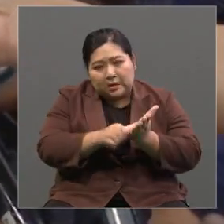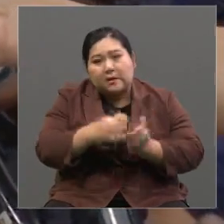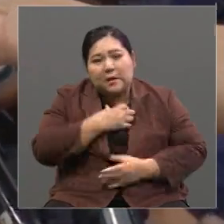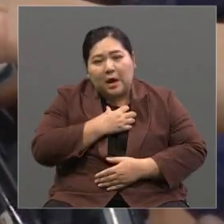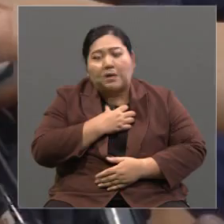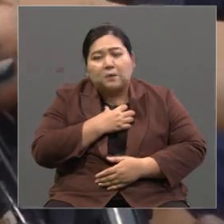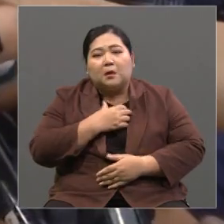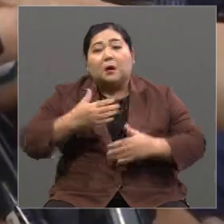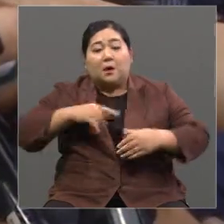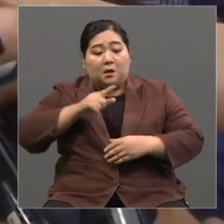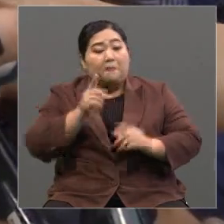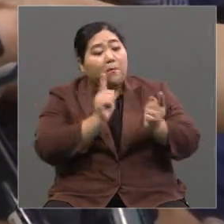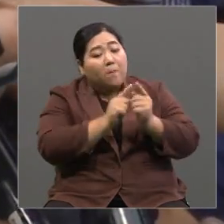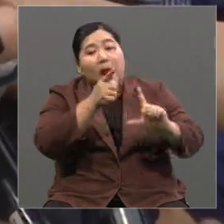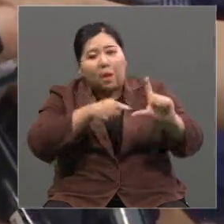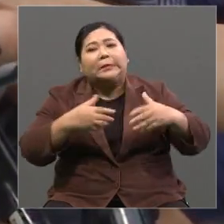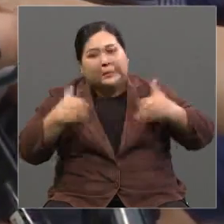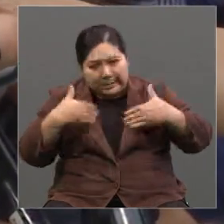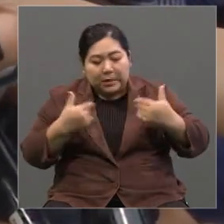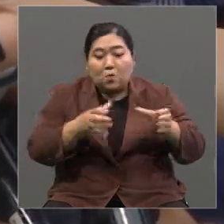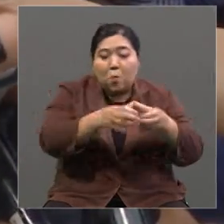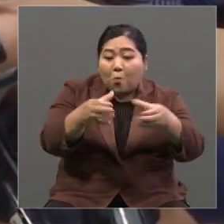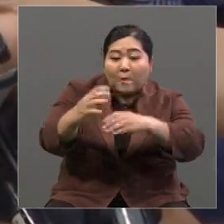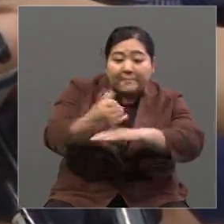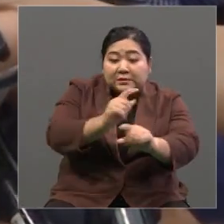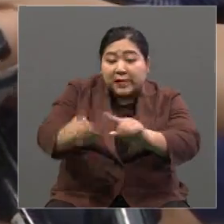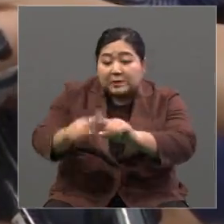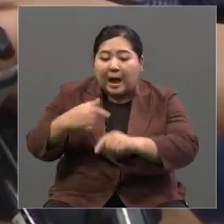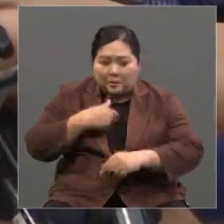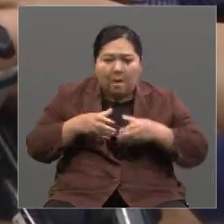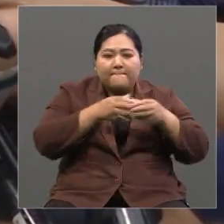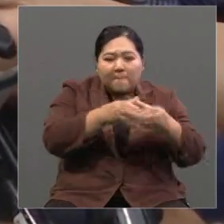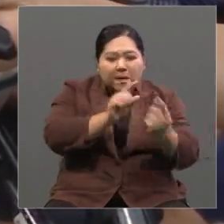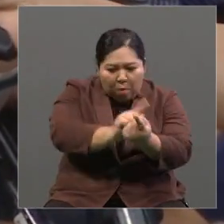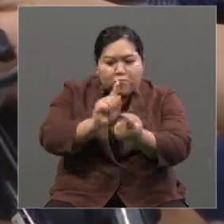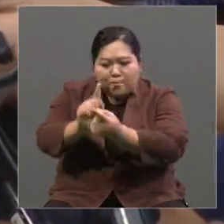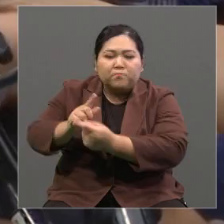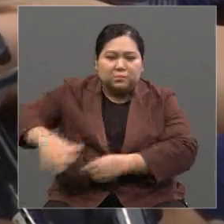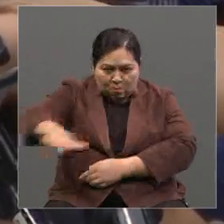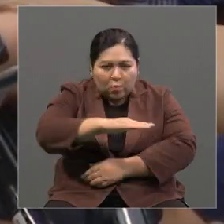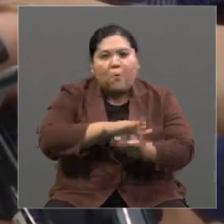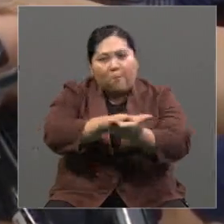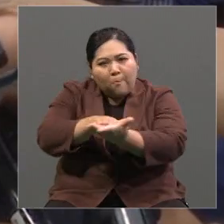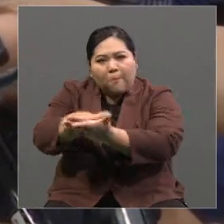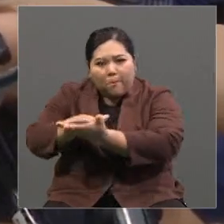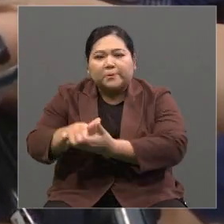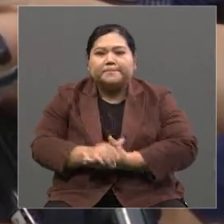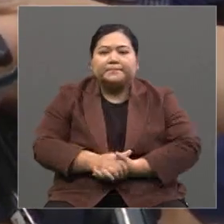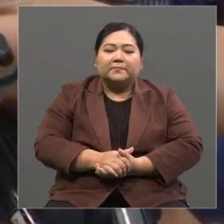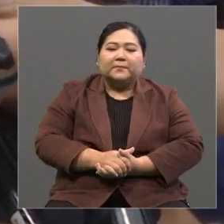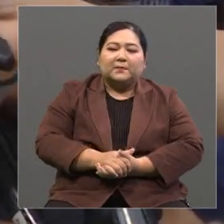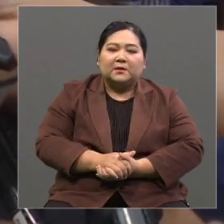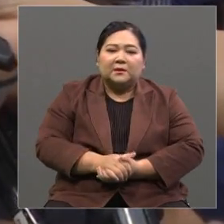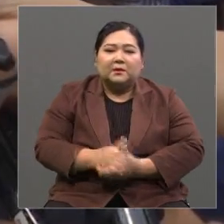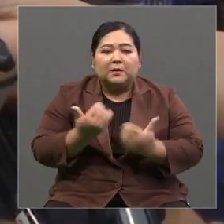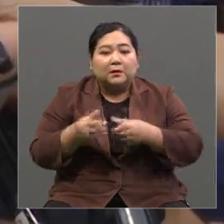รคก้าวไกลเราก็ยินดีวันนี้เรายินดีไปที่ทุกพรรคถ้าคิดว่านี่คือทางออกที่จะแก้ปัญหาประเทศได้เพราะนั้นพรรคก้าวไกลที่